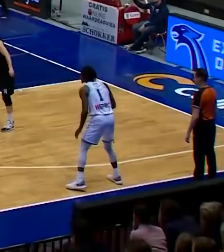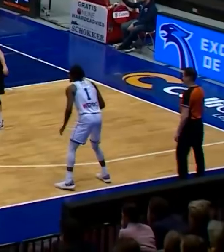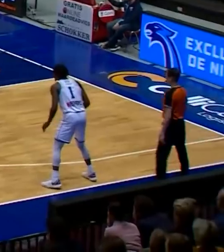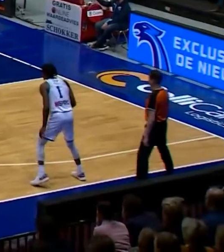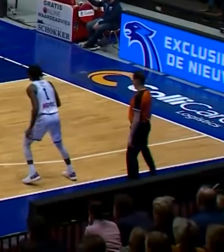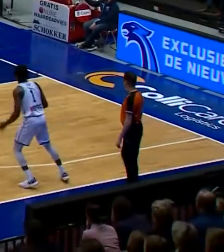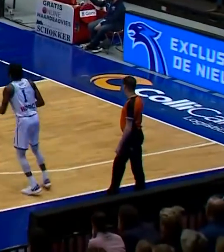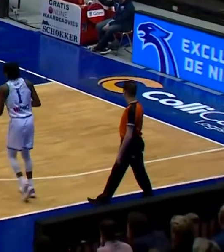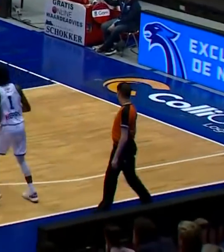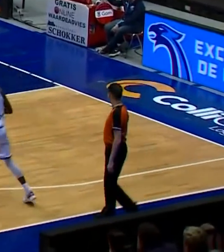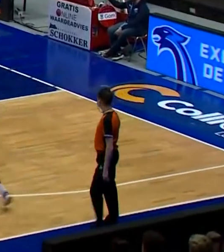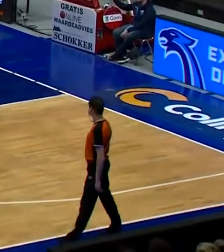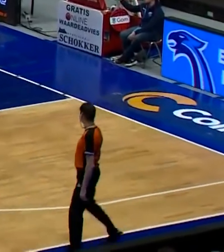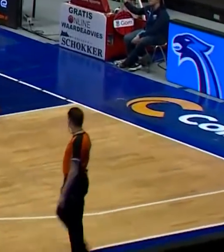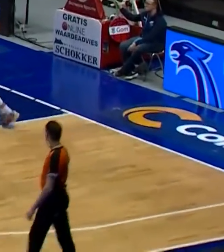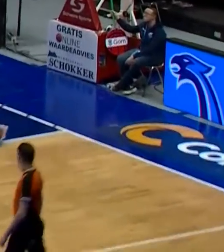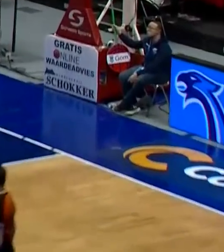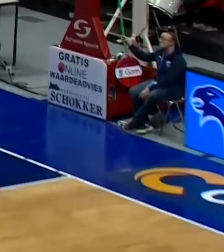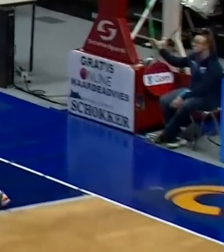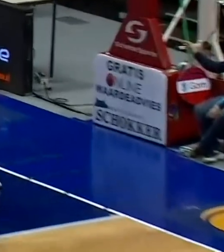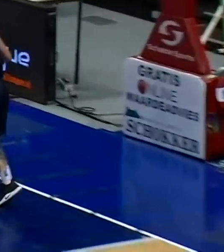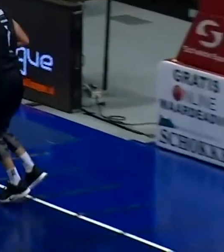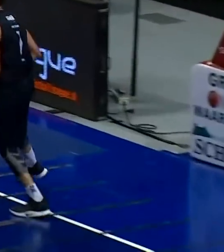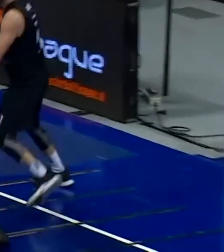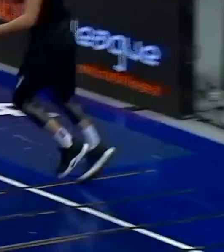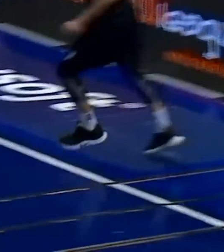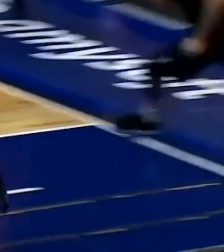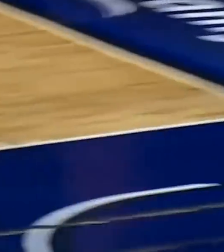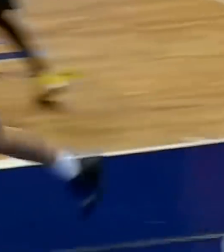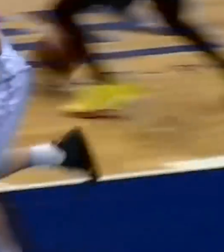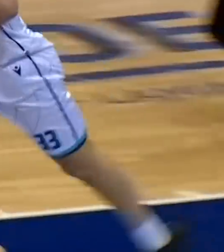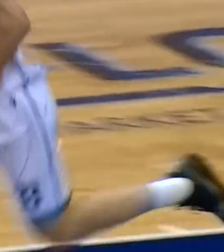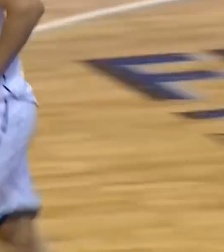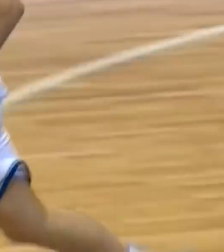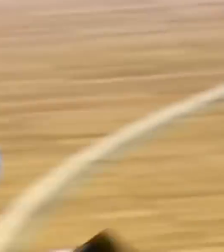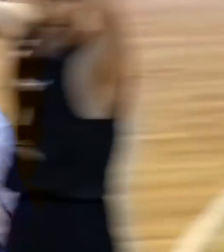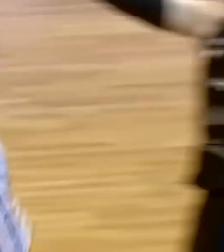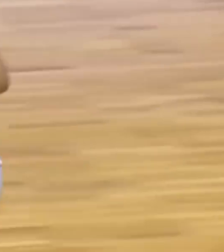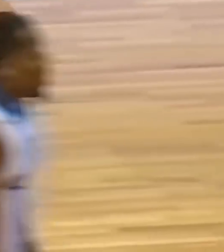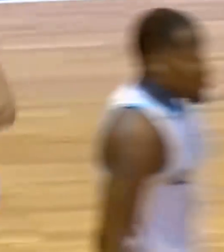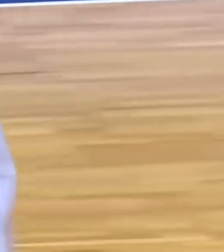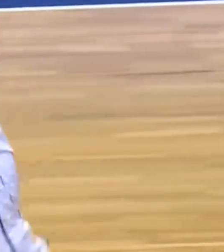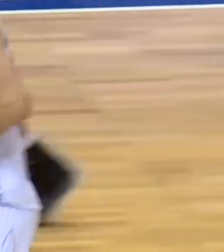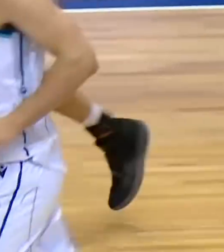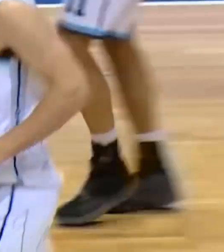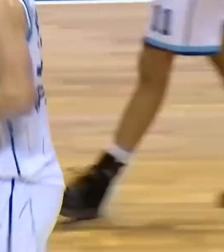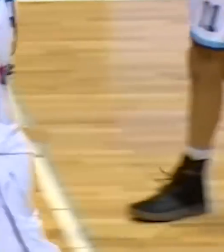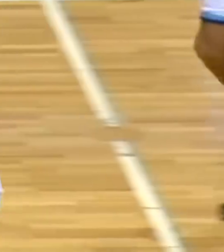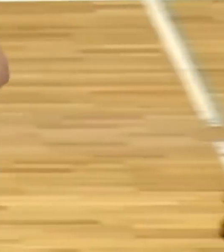wedstrijden. Geloof zelf geeft de maat McCarthy met Koeman. Mooi gespeeld.